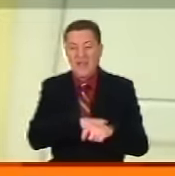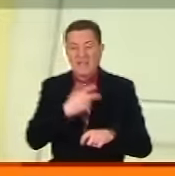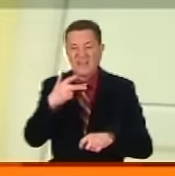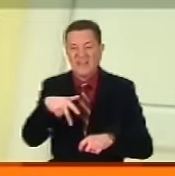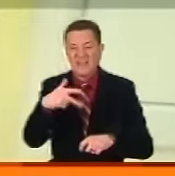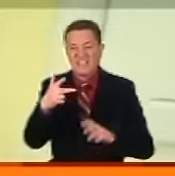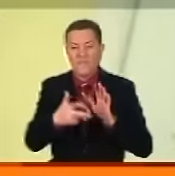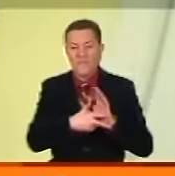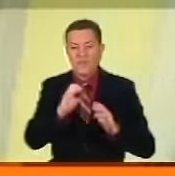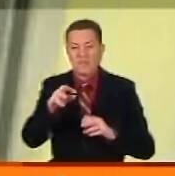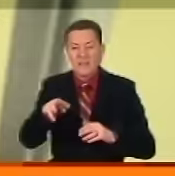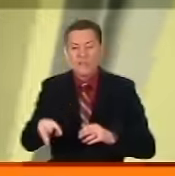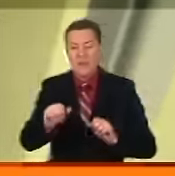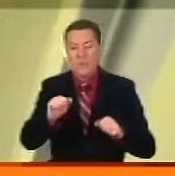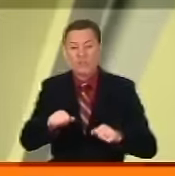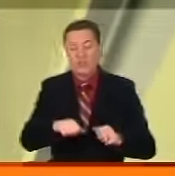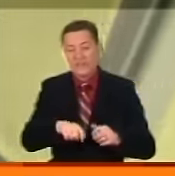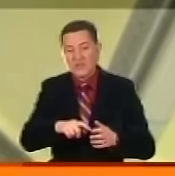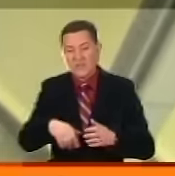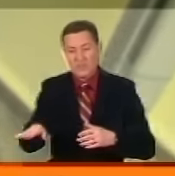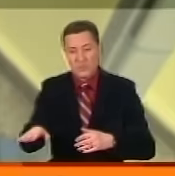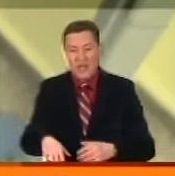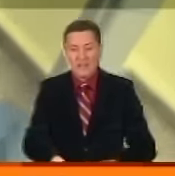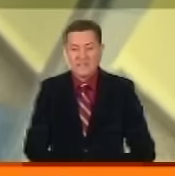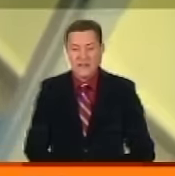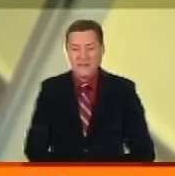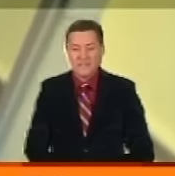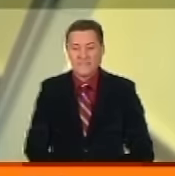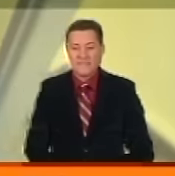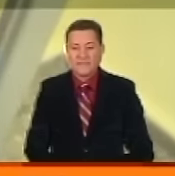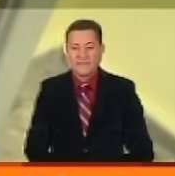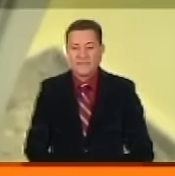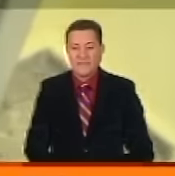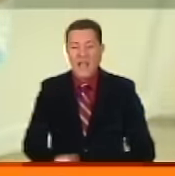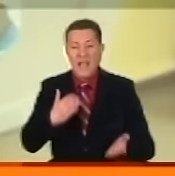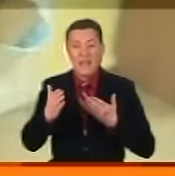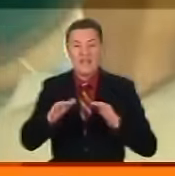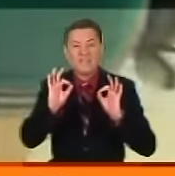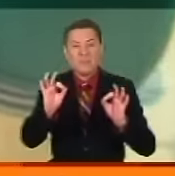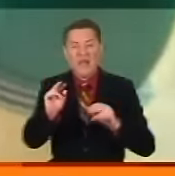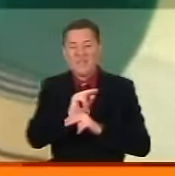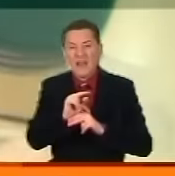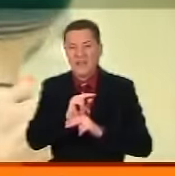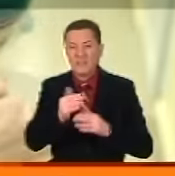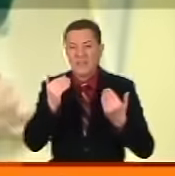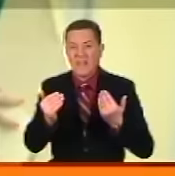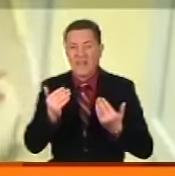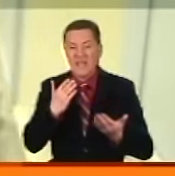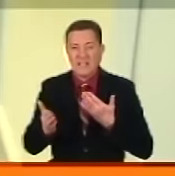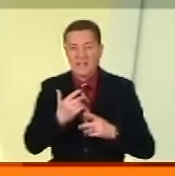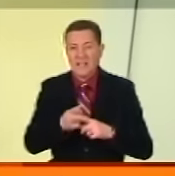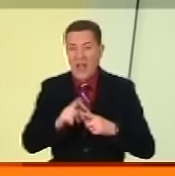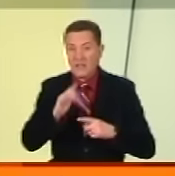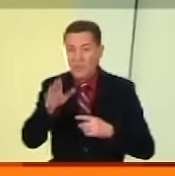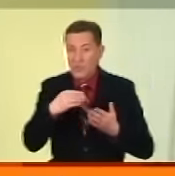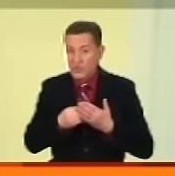Все, сонечко, можеш спускатися. Діти виростуть, стануть взрослими, якщо їх правильно лечити, якщо для цього будуть средства. І,